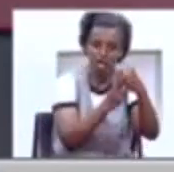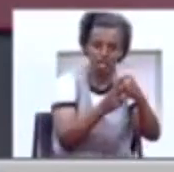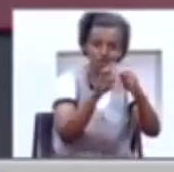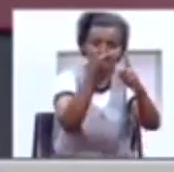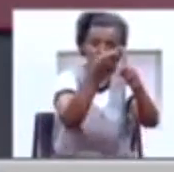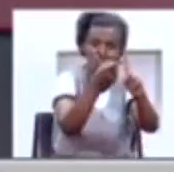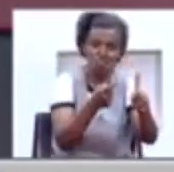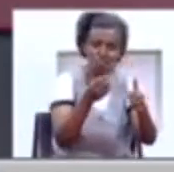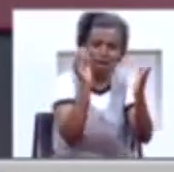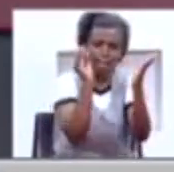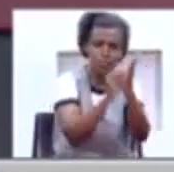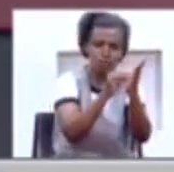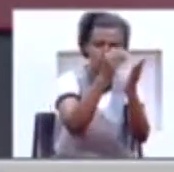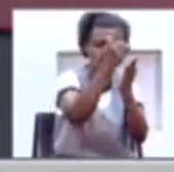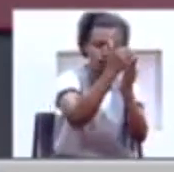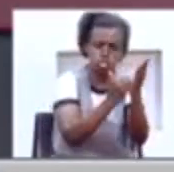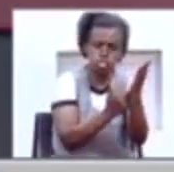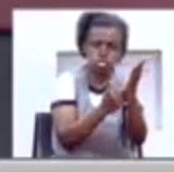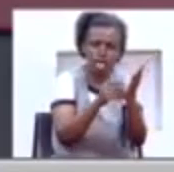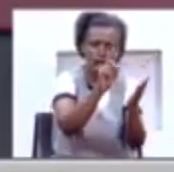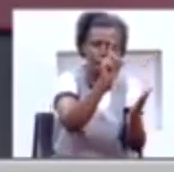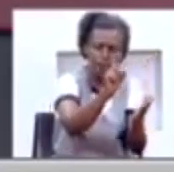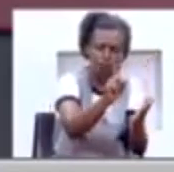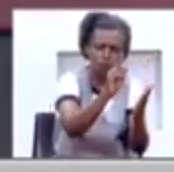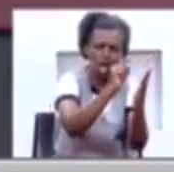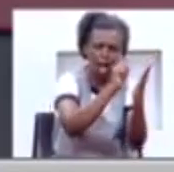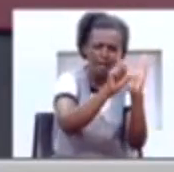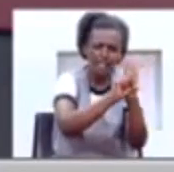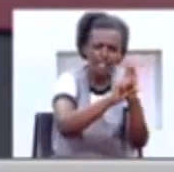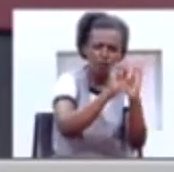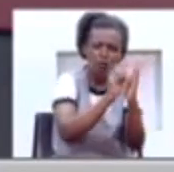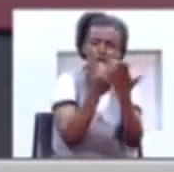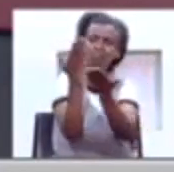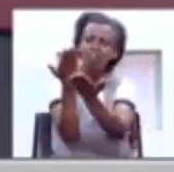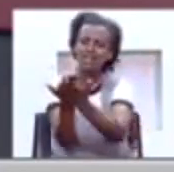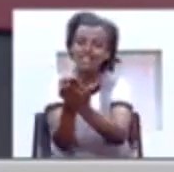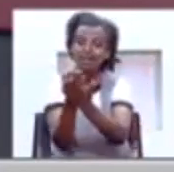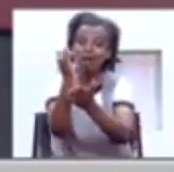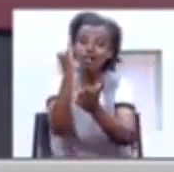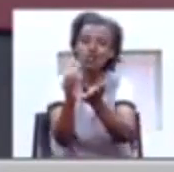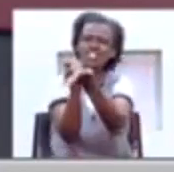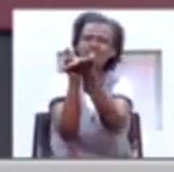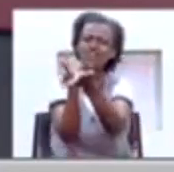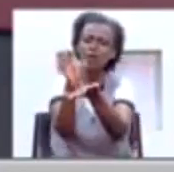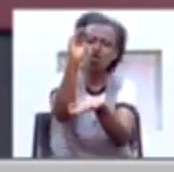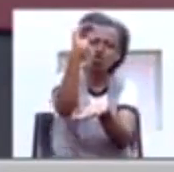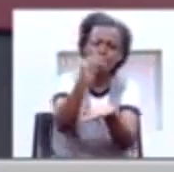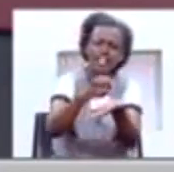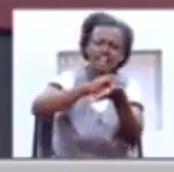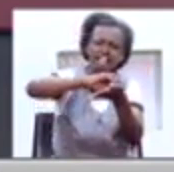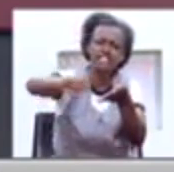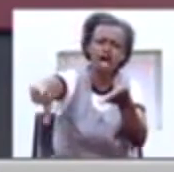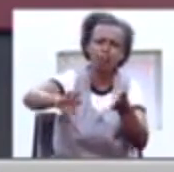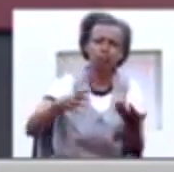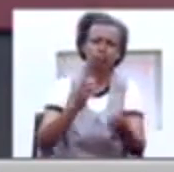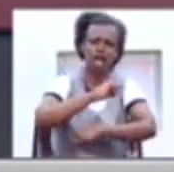kuva handi kwa manifesti y'abahutu 57 ko basabaga ko abatutsi bigizwe mu mashuri bagabanywa bakavanwamo nicyo